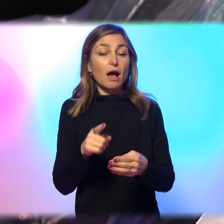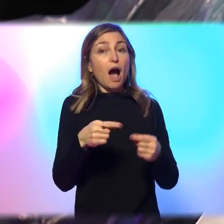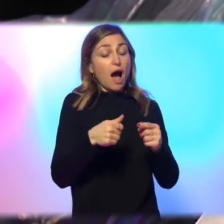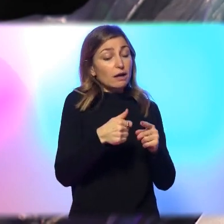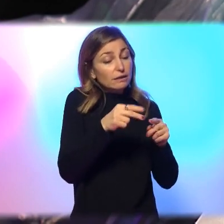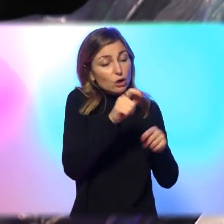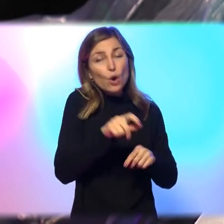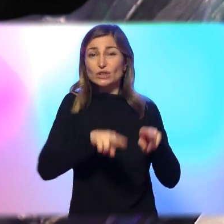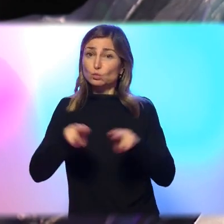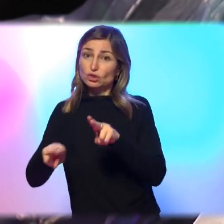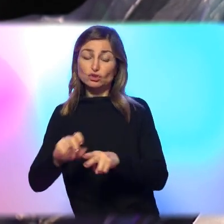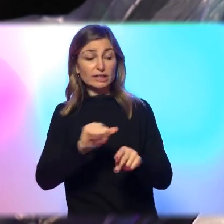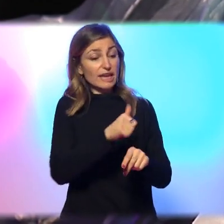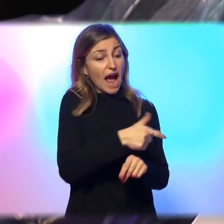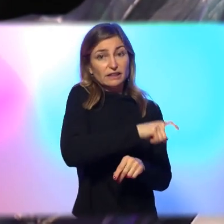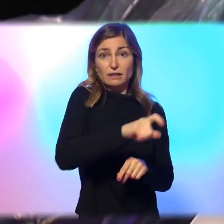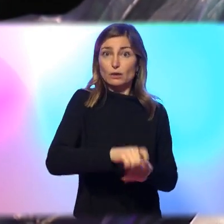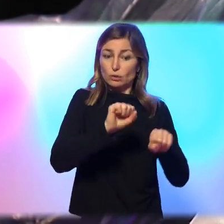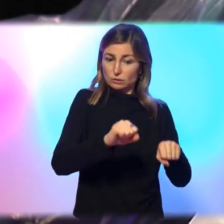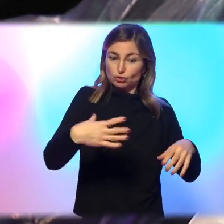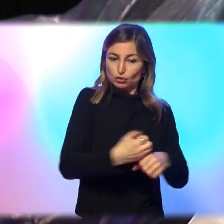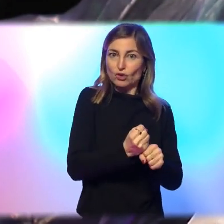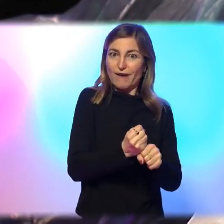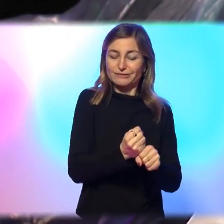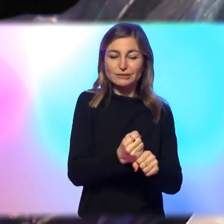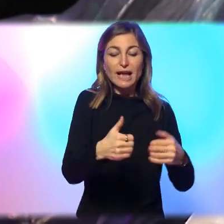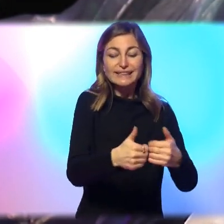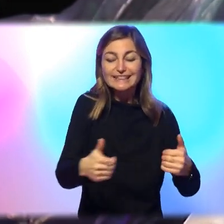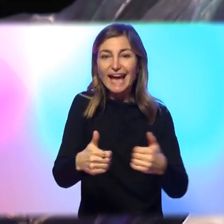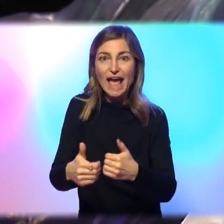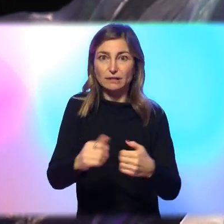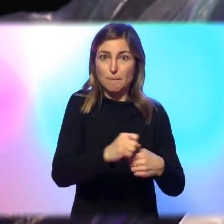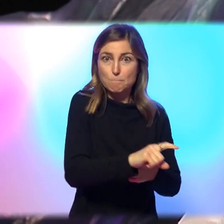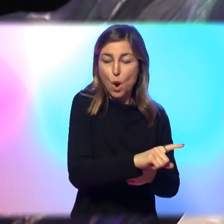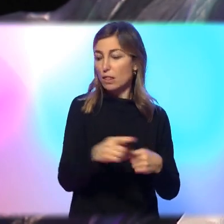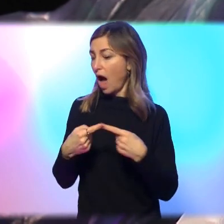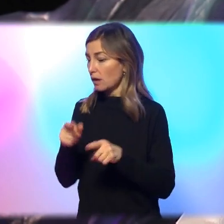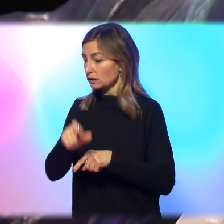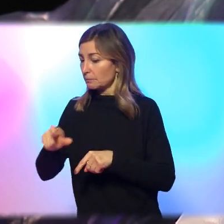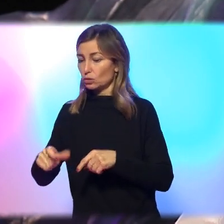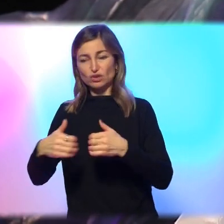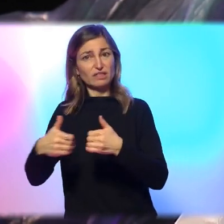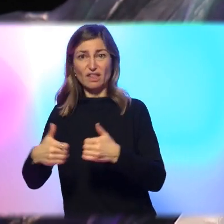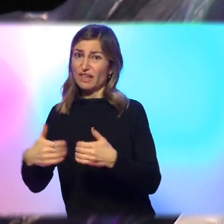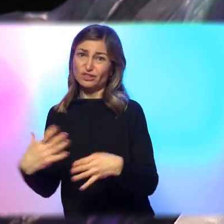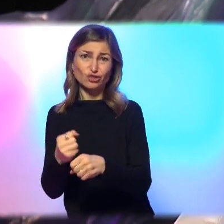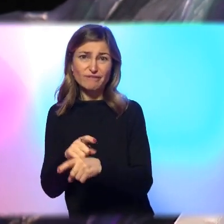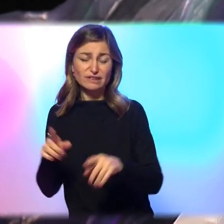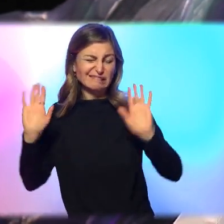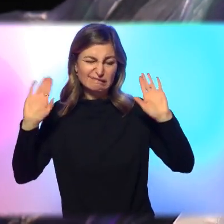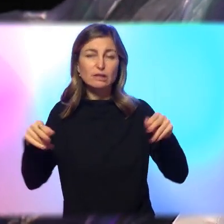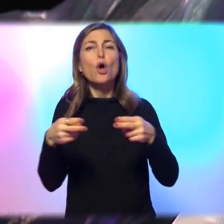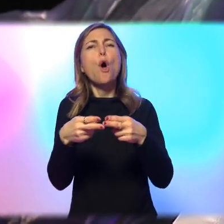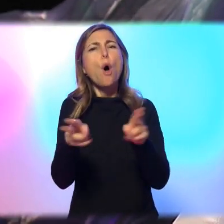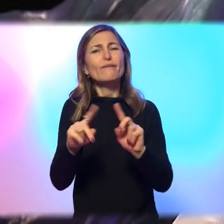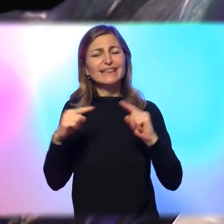sehr gut, Müll zu sortieren und ihn in die unterschiedlichen Eimer zu entsorgen. Und andere, die haben da wenig Ahnung